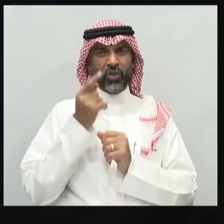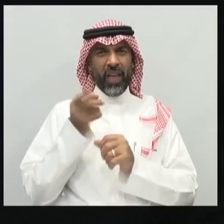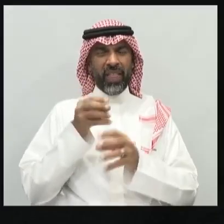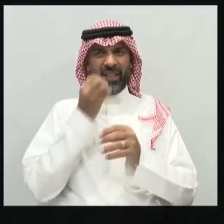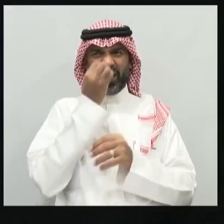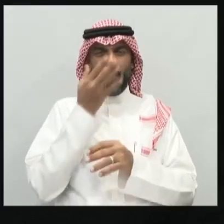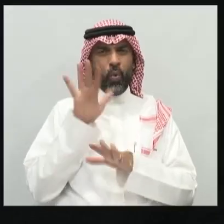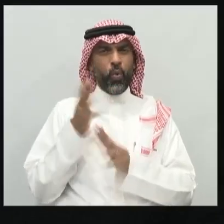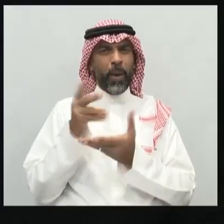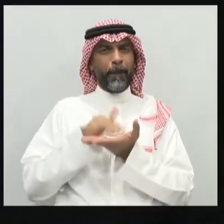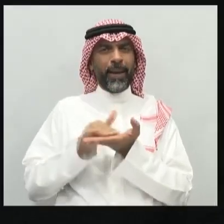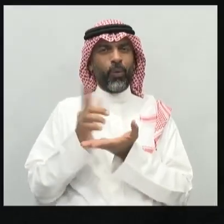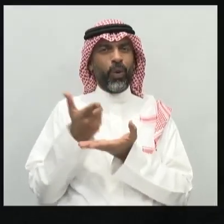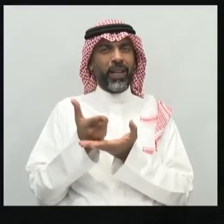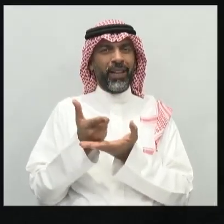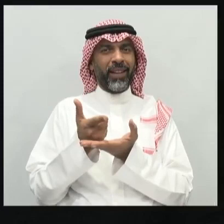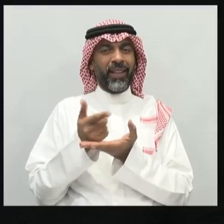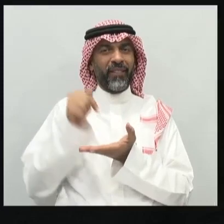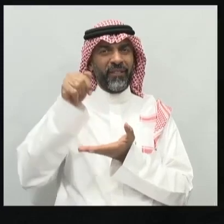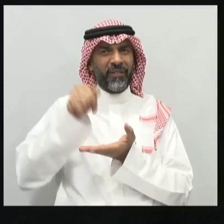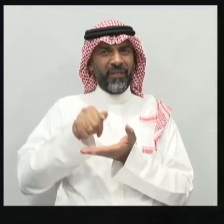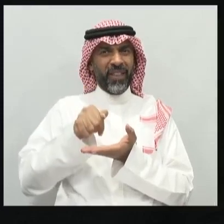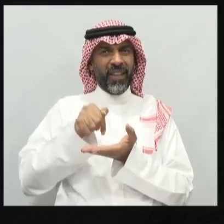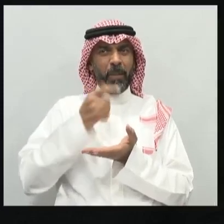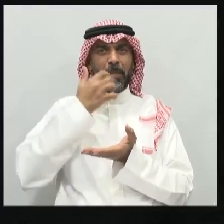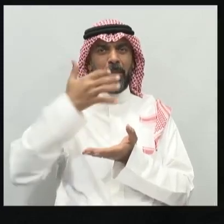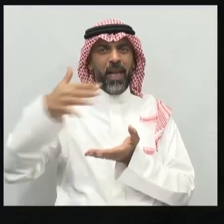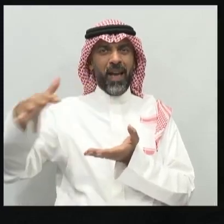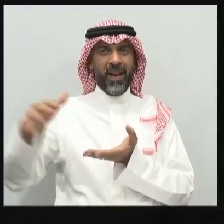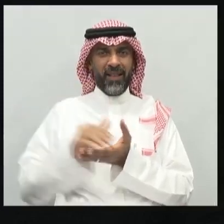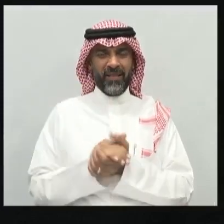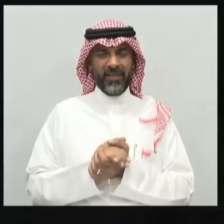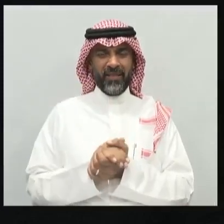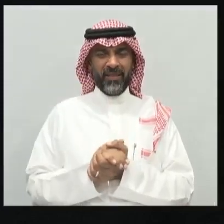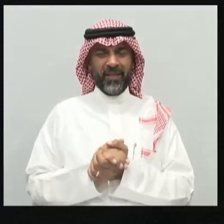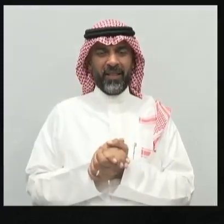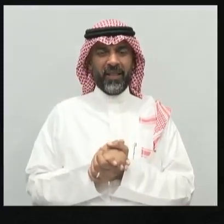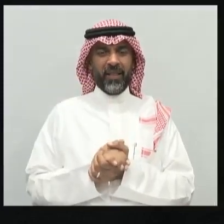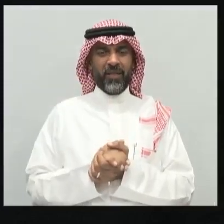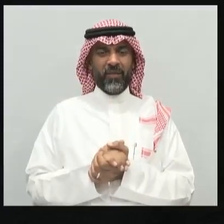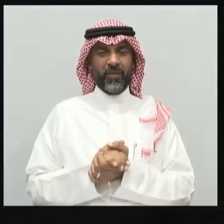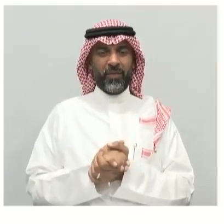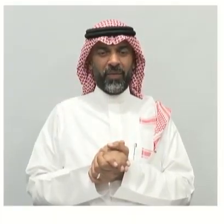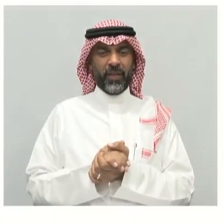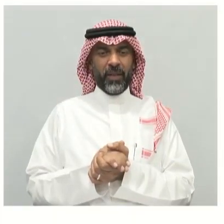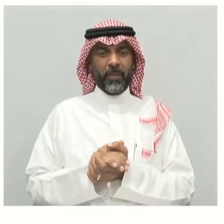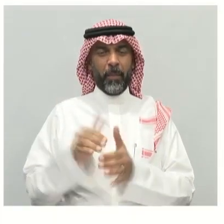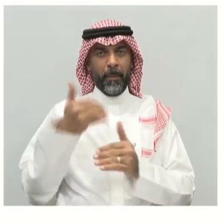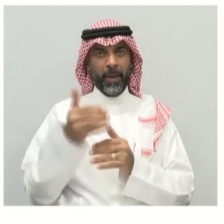هنا حدث وين تزين حدث عندنا في المياه طيب نشوف الصوره